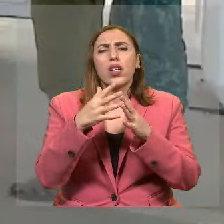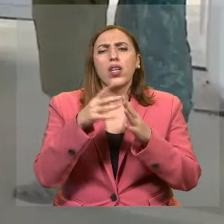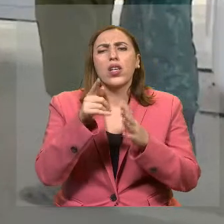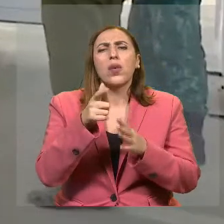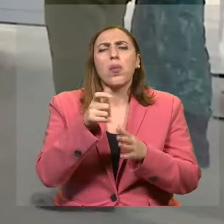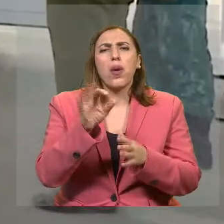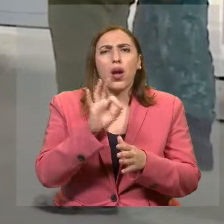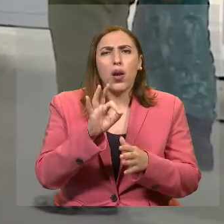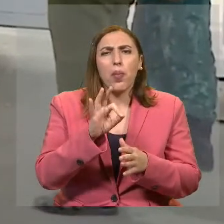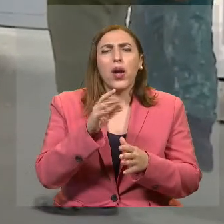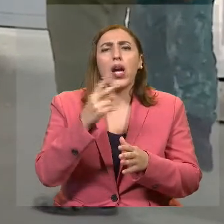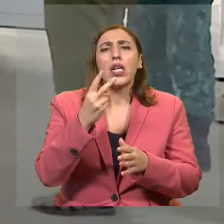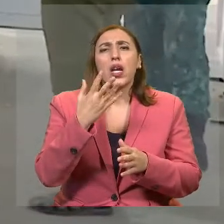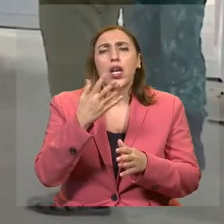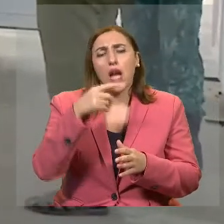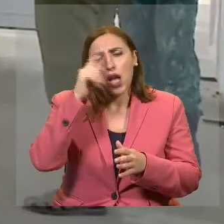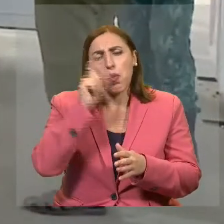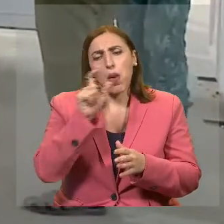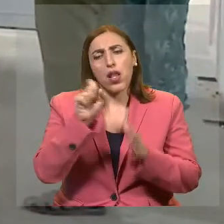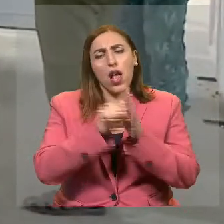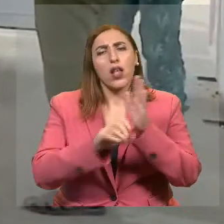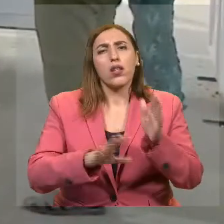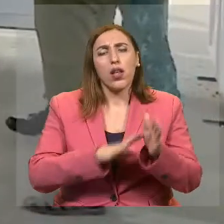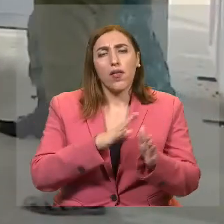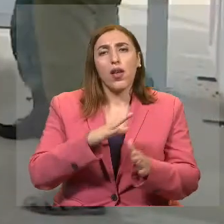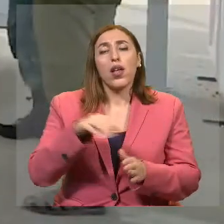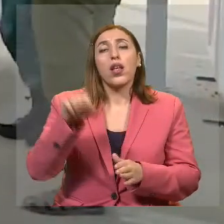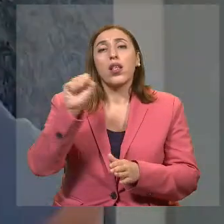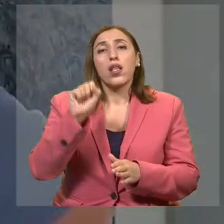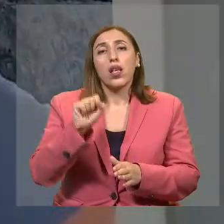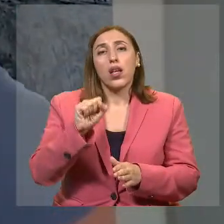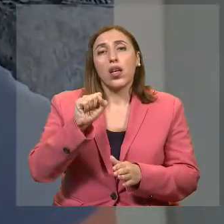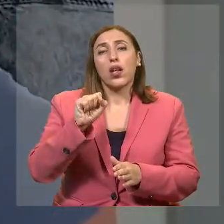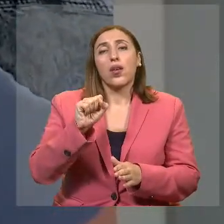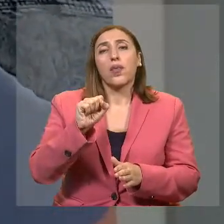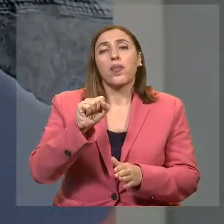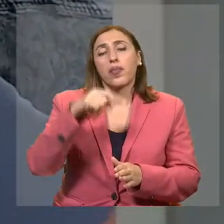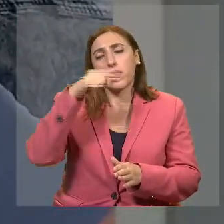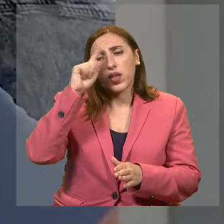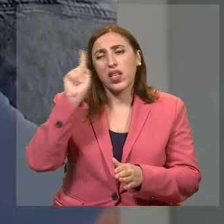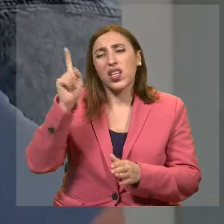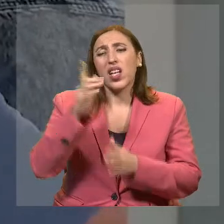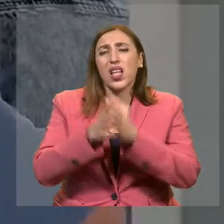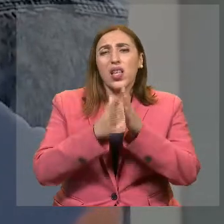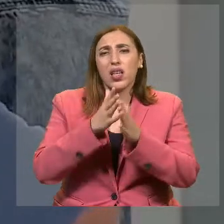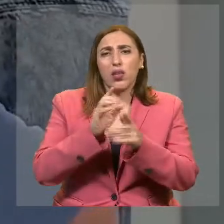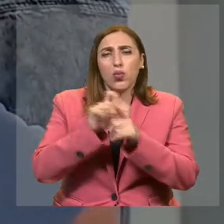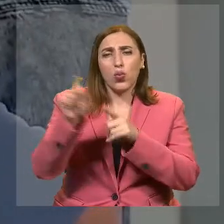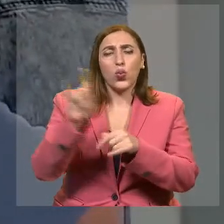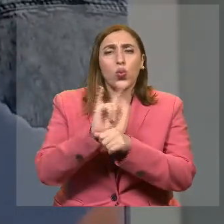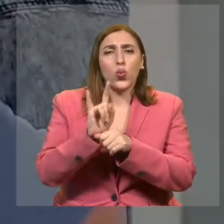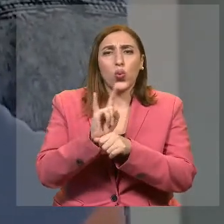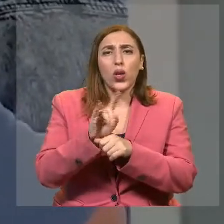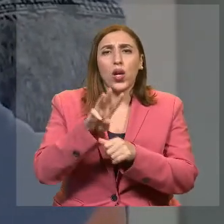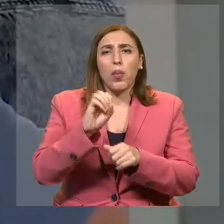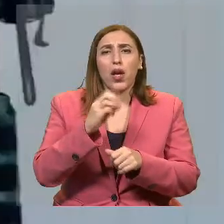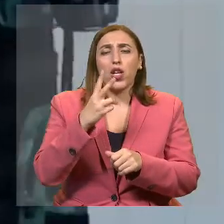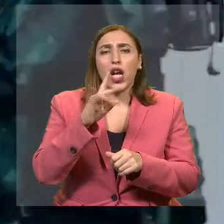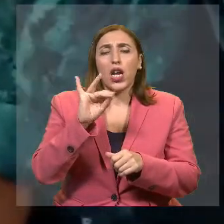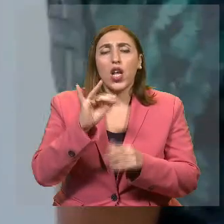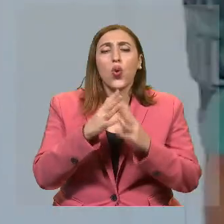հետևանքով 25 ադրբեջանցի է սպանվել։ Ստեփանակերտը ադրբեջանական այս մեղադրանքները կեղծ էր որակել, պնդելով Մեշալի գյուղում